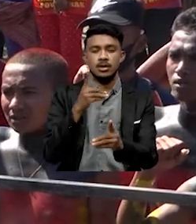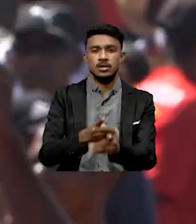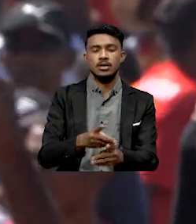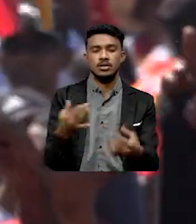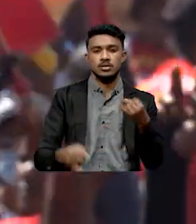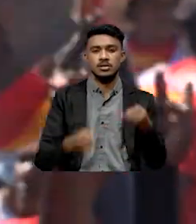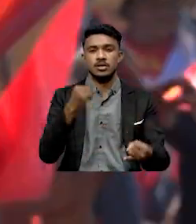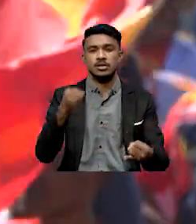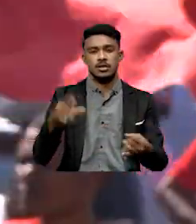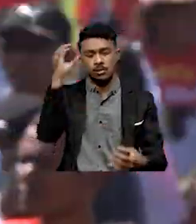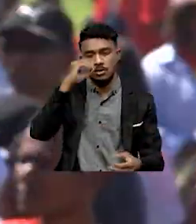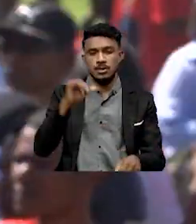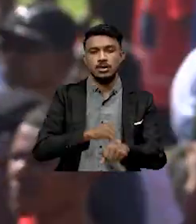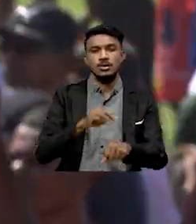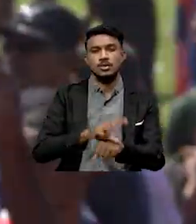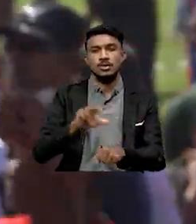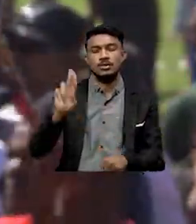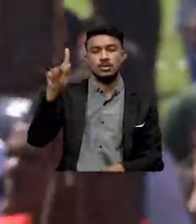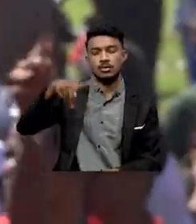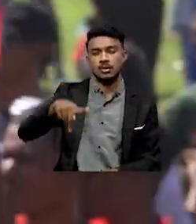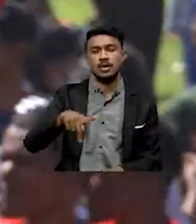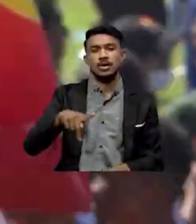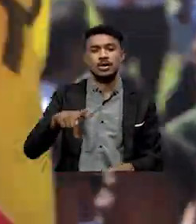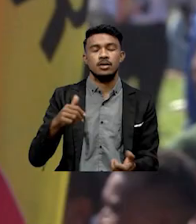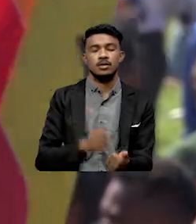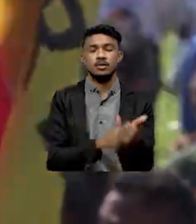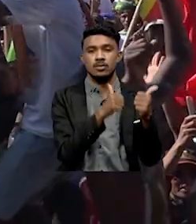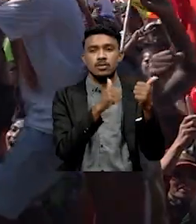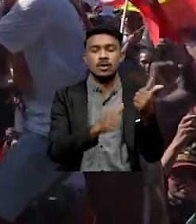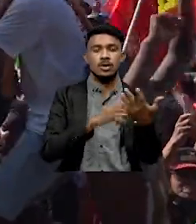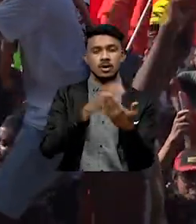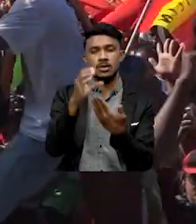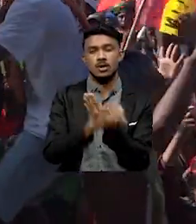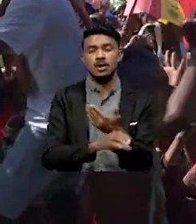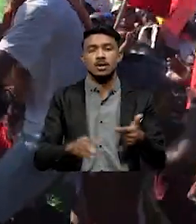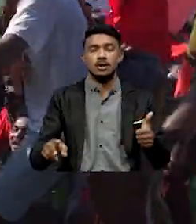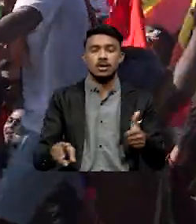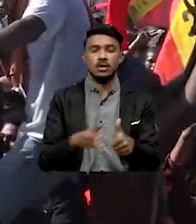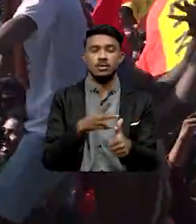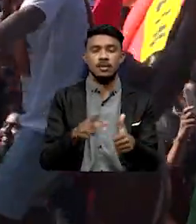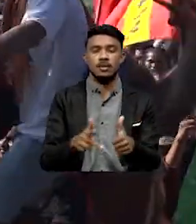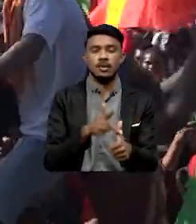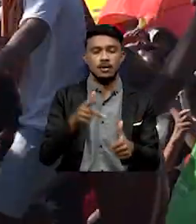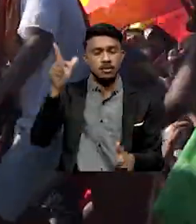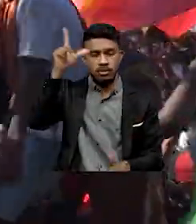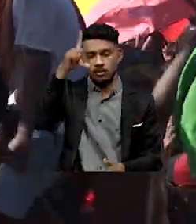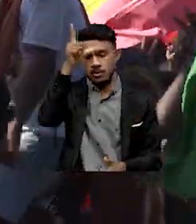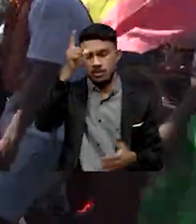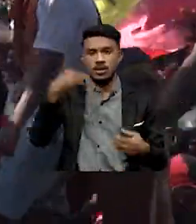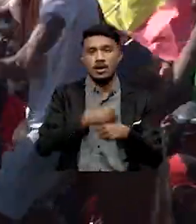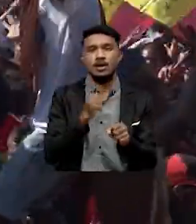no observador internasional Unión Europea. Tuir kalendariu kampanye Loron Datolu kandidatu Francisco Guterres Luolonien sehalo date